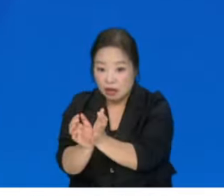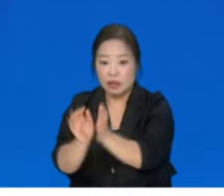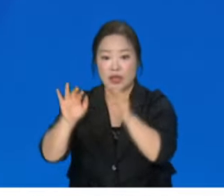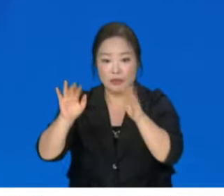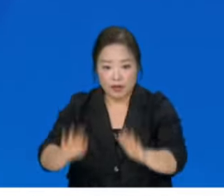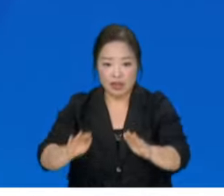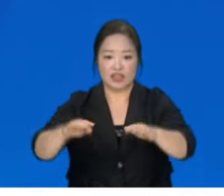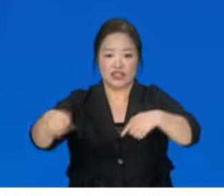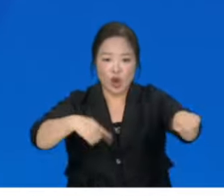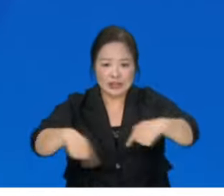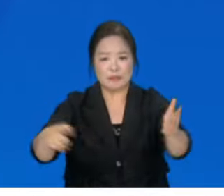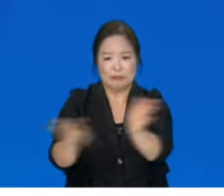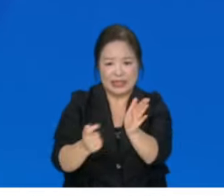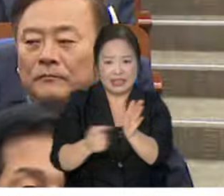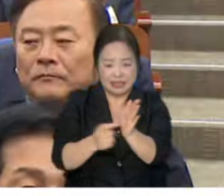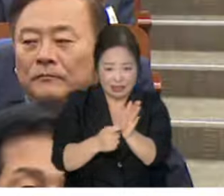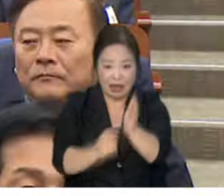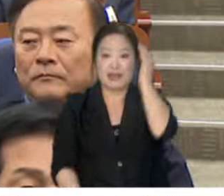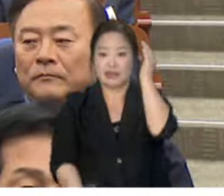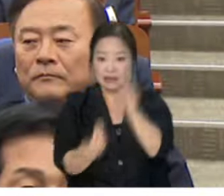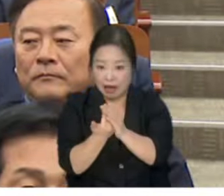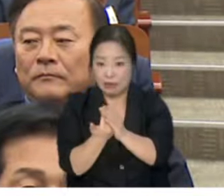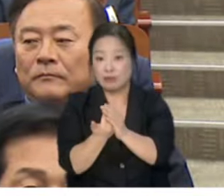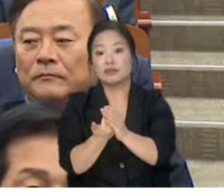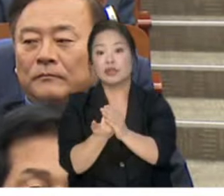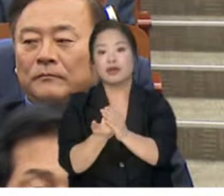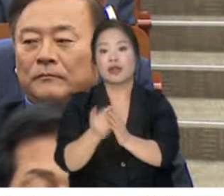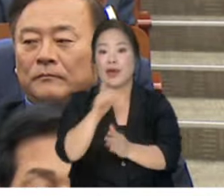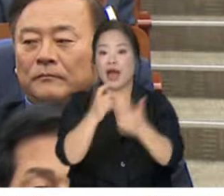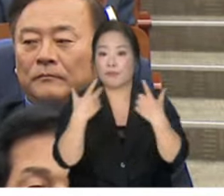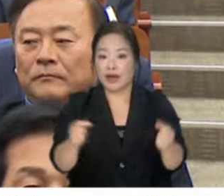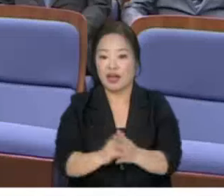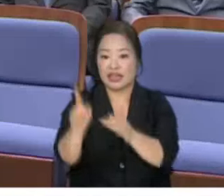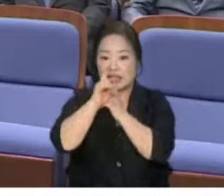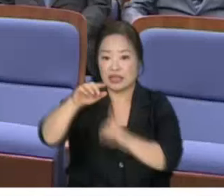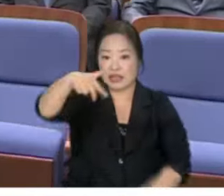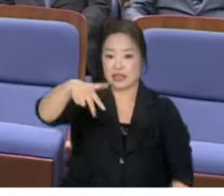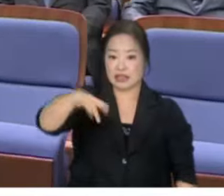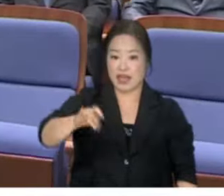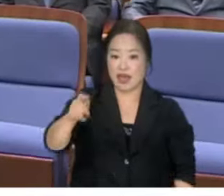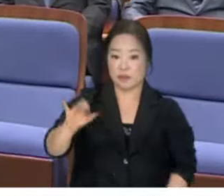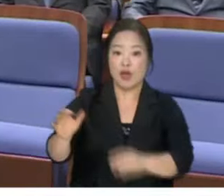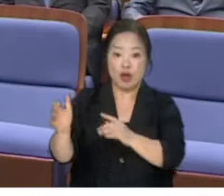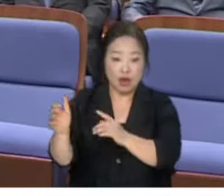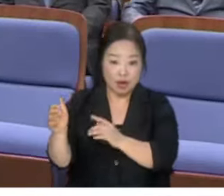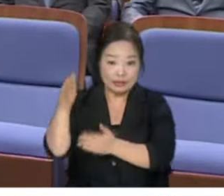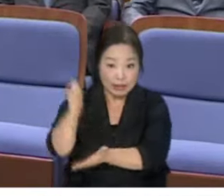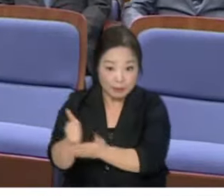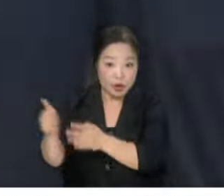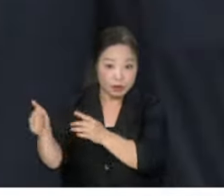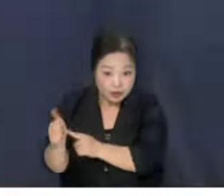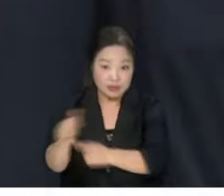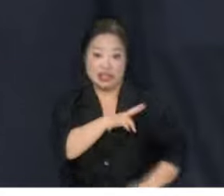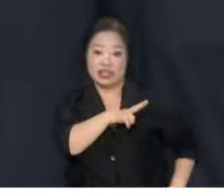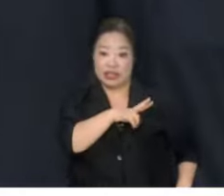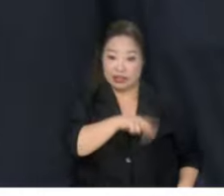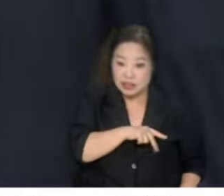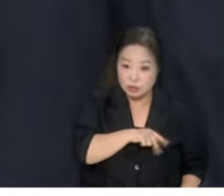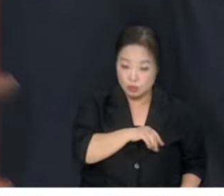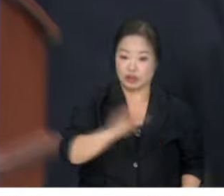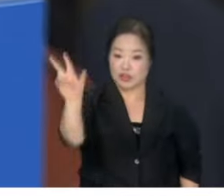정치적 비상상황이라며 공세 수위를 더 높였습니다. 이재명 대표는 국회의원, 지역위원장들과 비상회의를